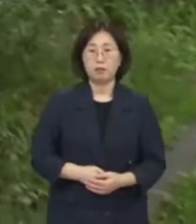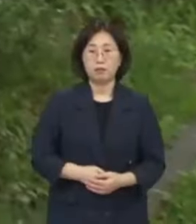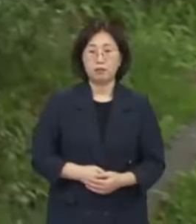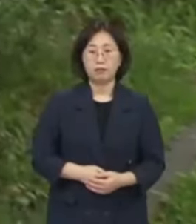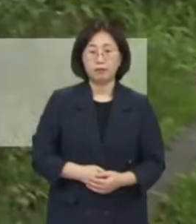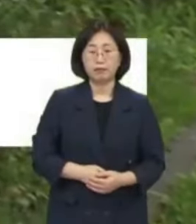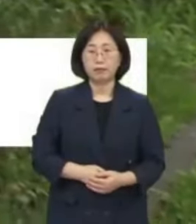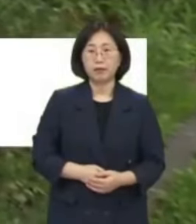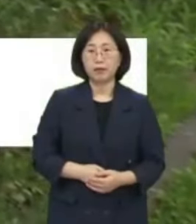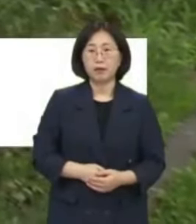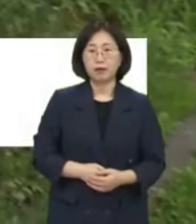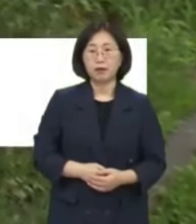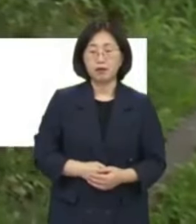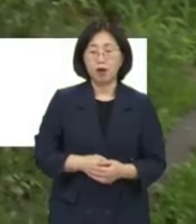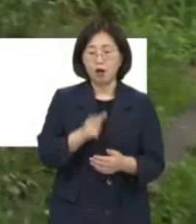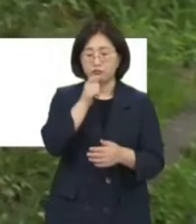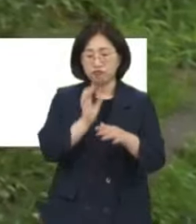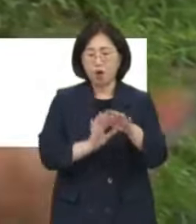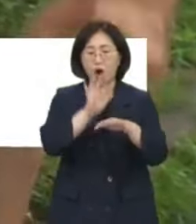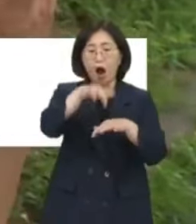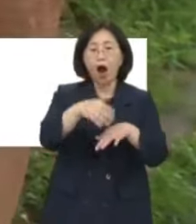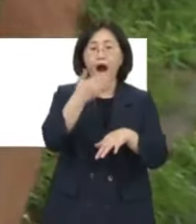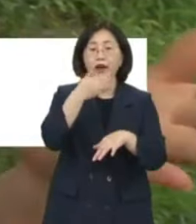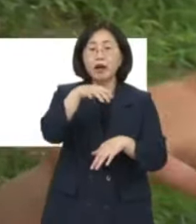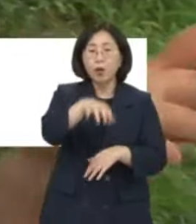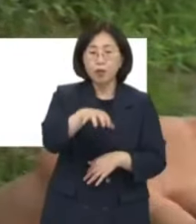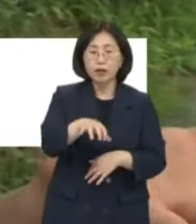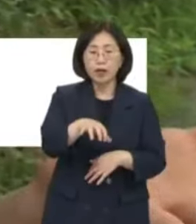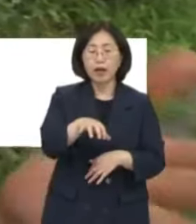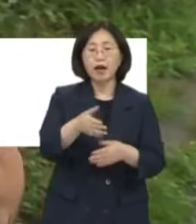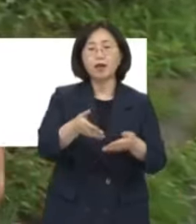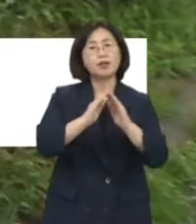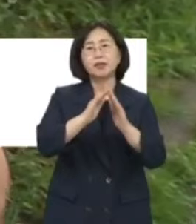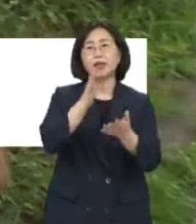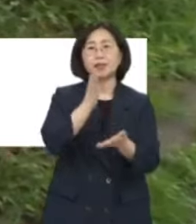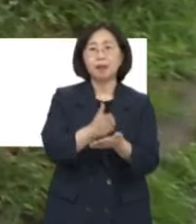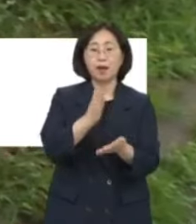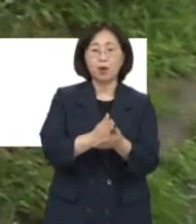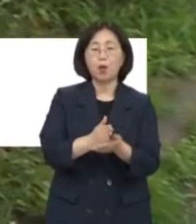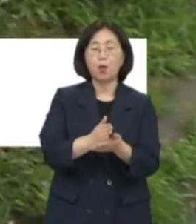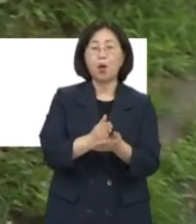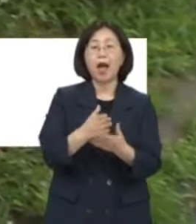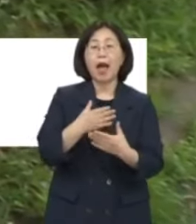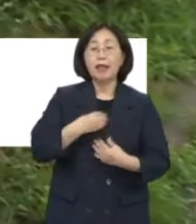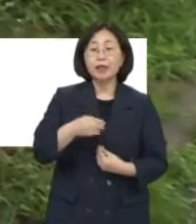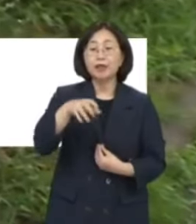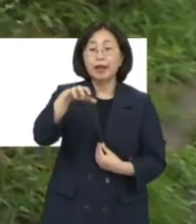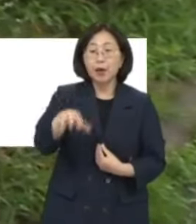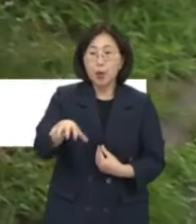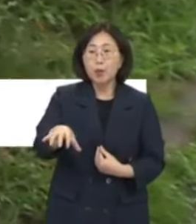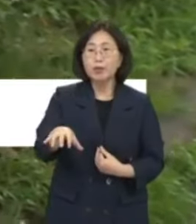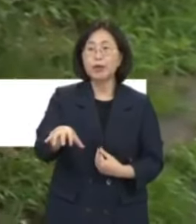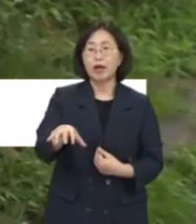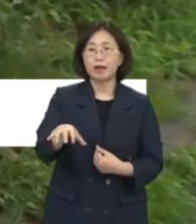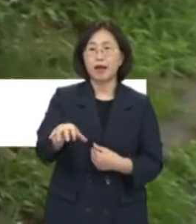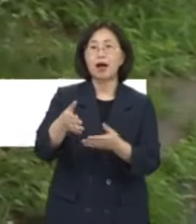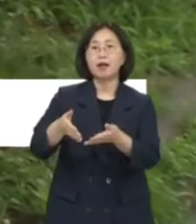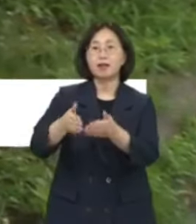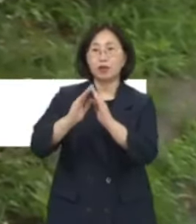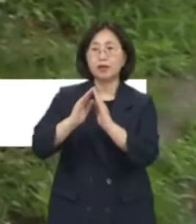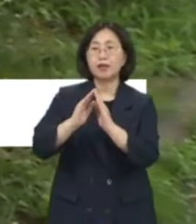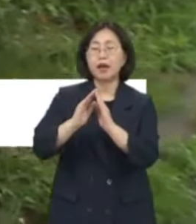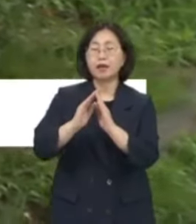수도 있는 그런 지역을 하는 것보다는 그냥 원래부터 안정적인 곳을 부지를 마련해서 하는 게 유지 보수